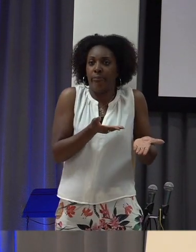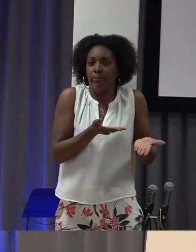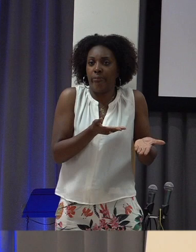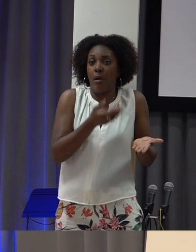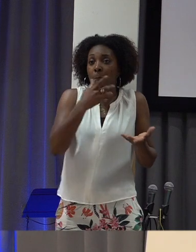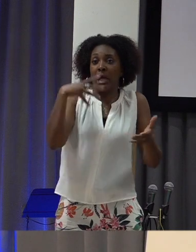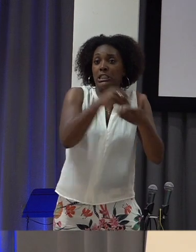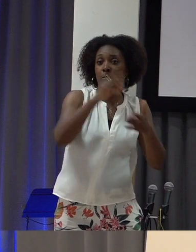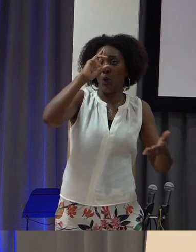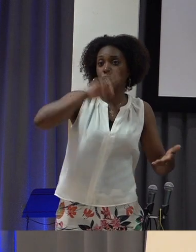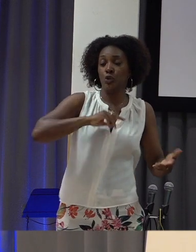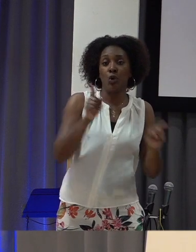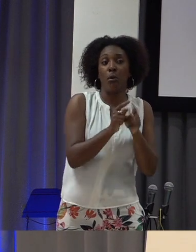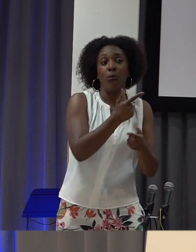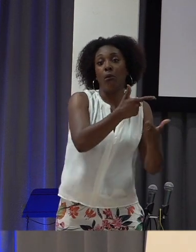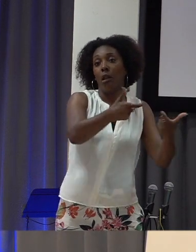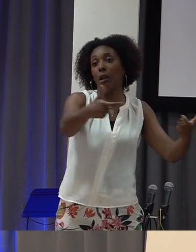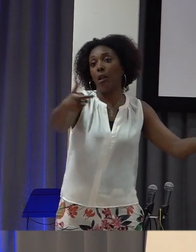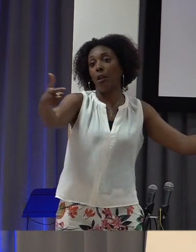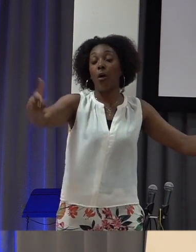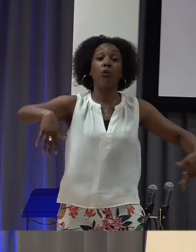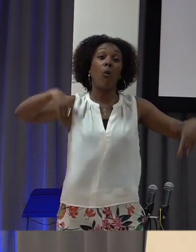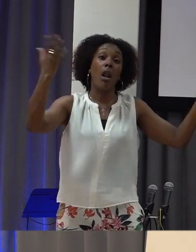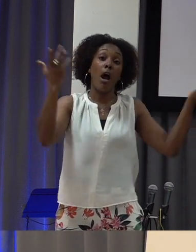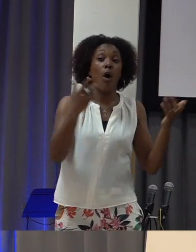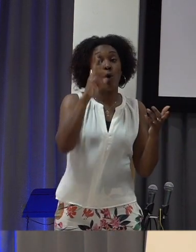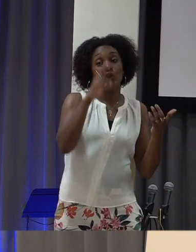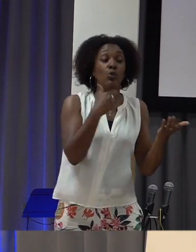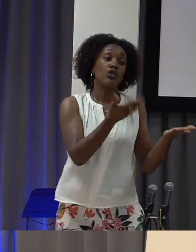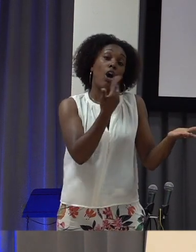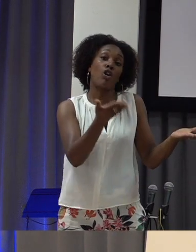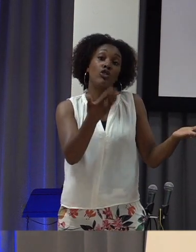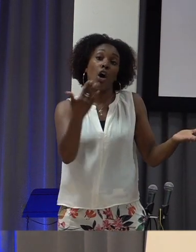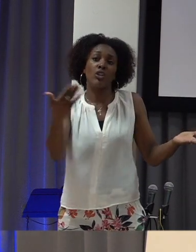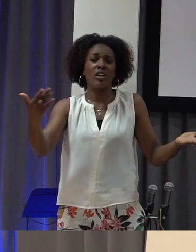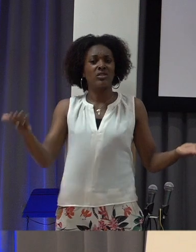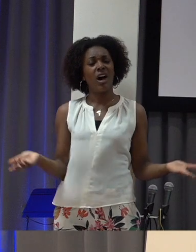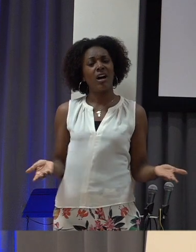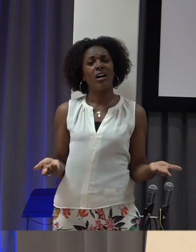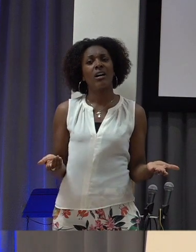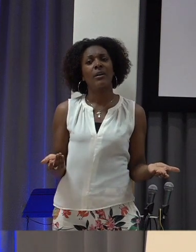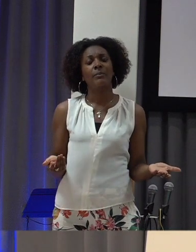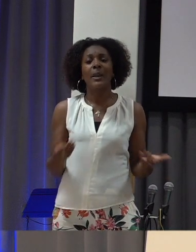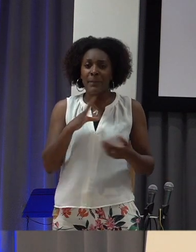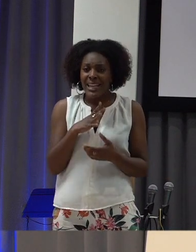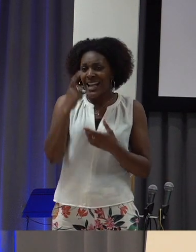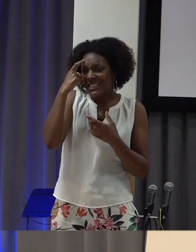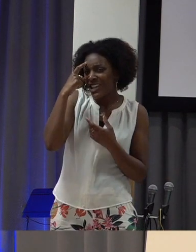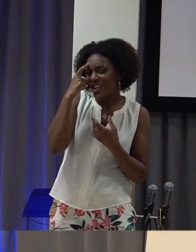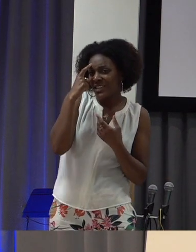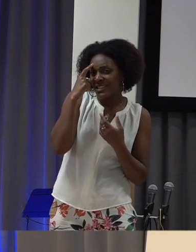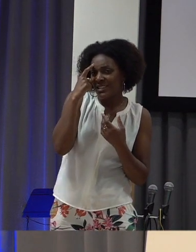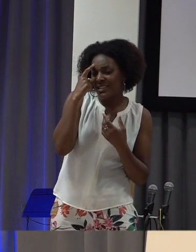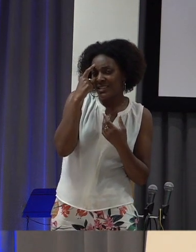plus. On peut concevoir plusieurs formes de sagesse, arrivant au même but par des chemins très différents.